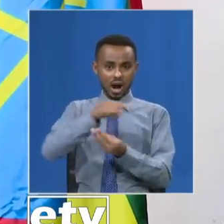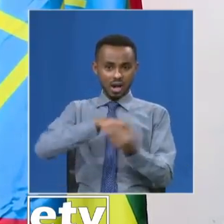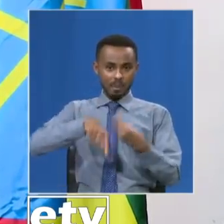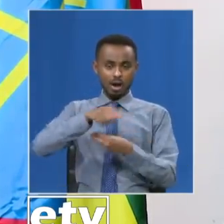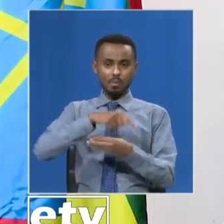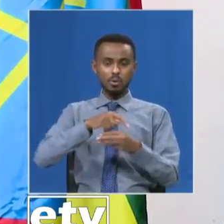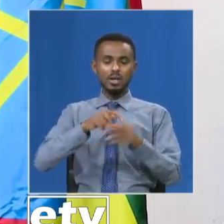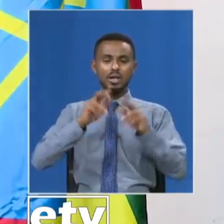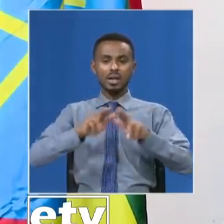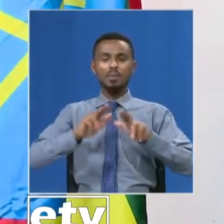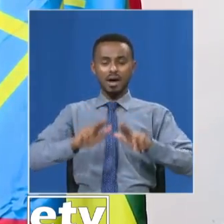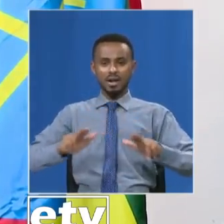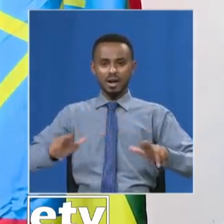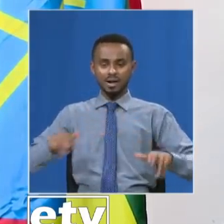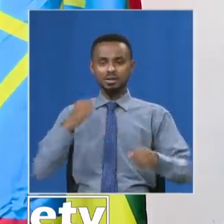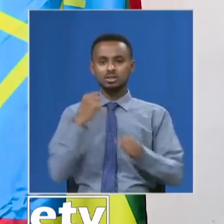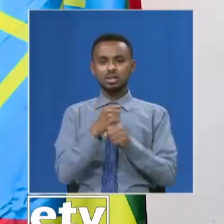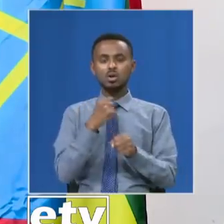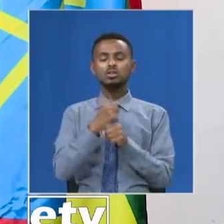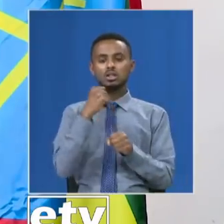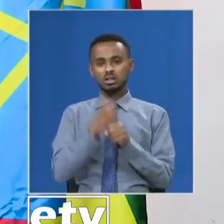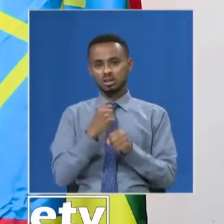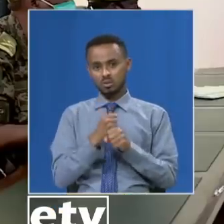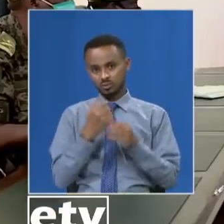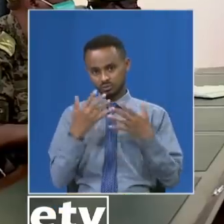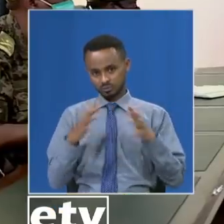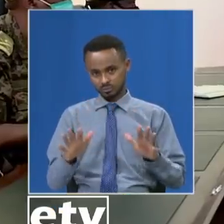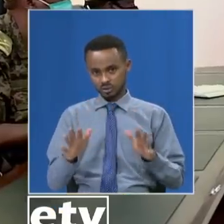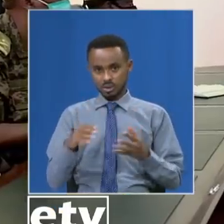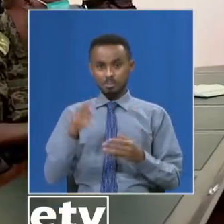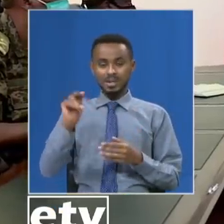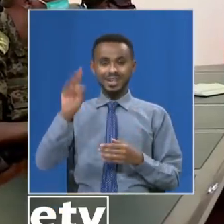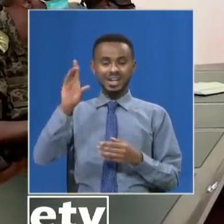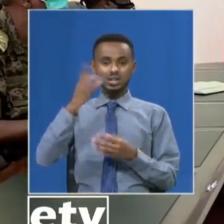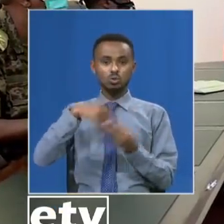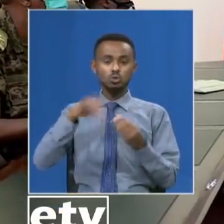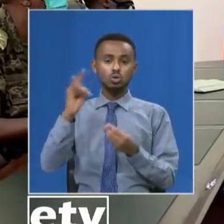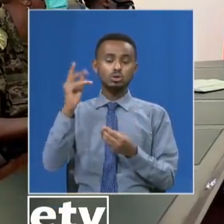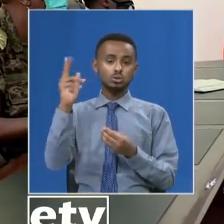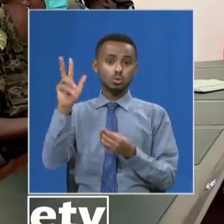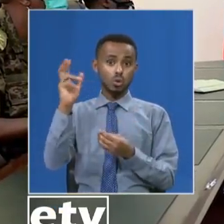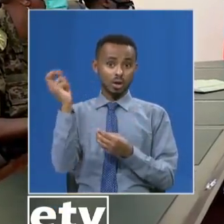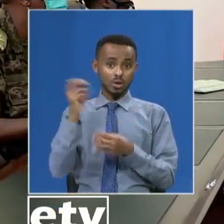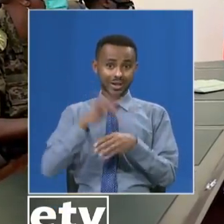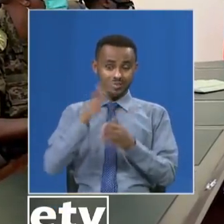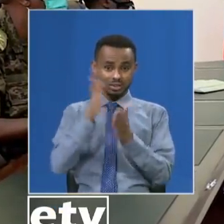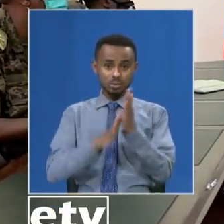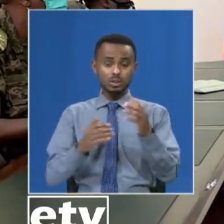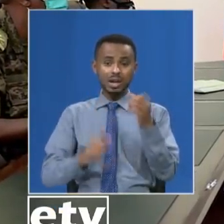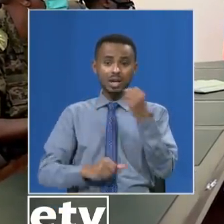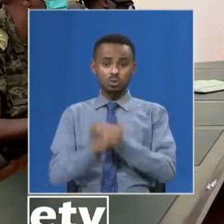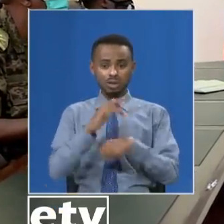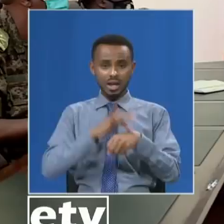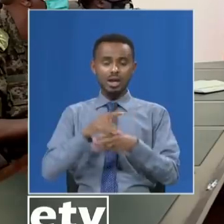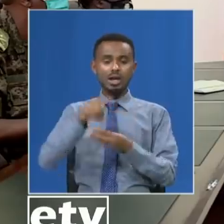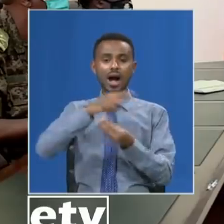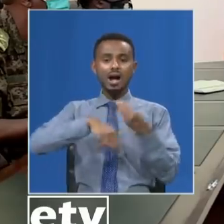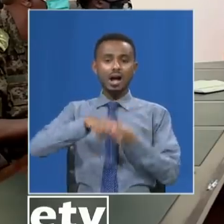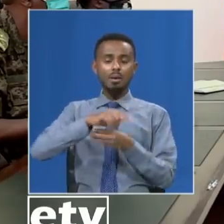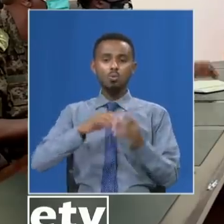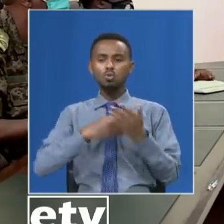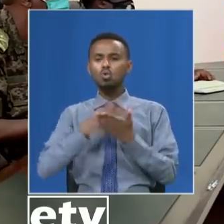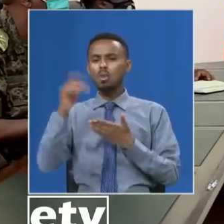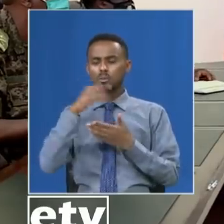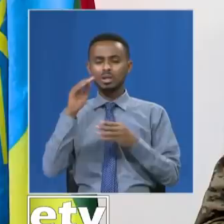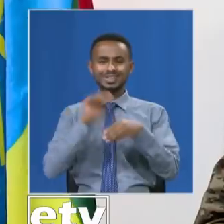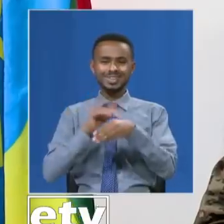አካባቢውን የማረጋጋት ስራዎች ተሰርቷል። በመተከል ዞን 3 ወረዳዎች ላይ የተፈጸሙ ጥቃቶችም ከአካባቢው ውጡልኝ